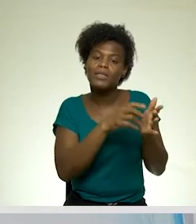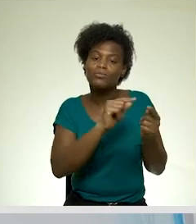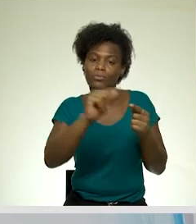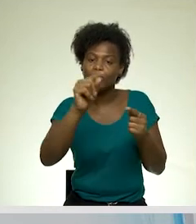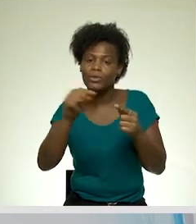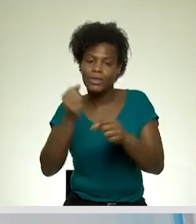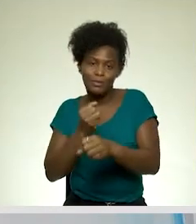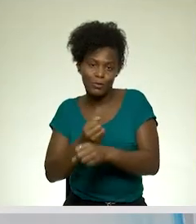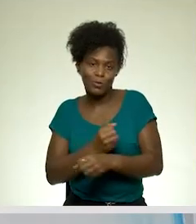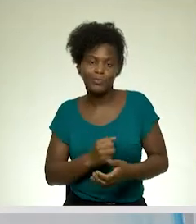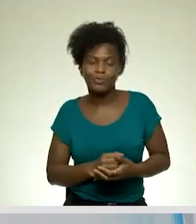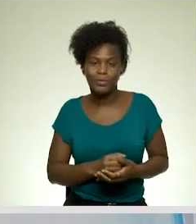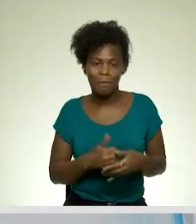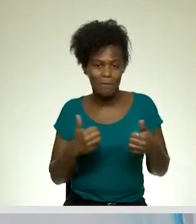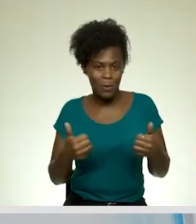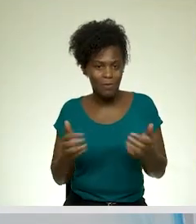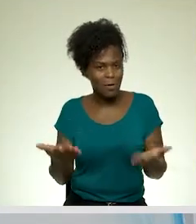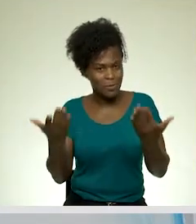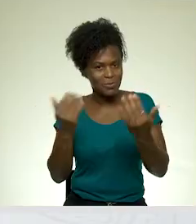convient. Très bien, on y va.